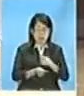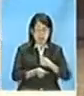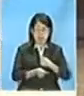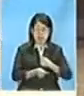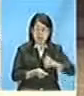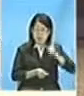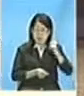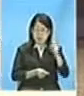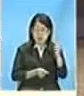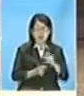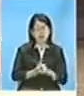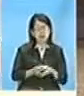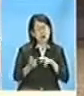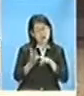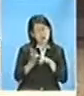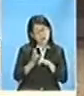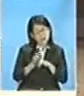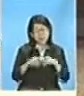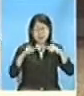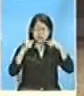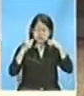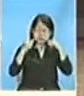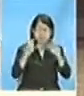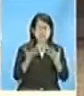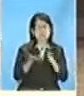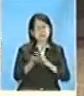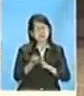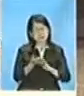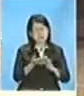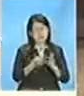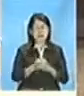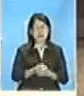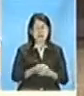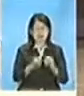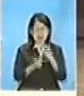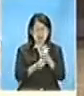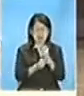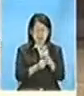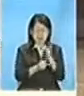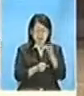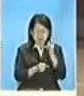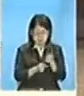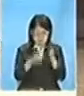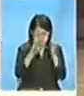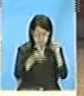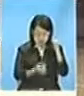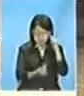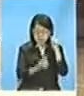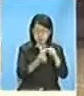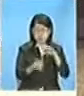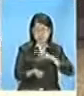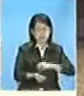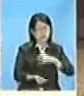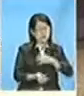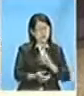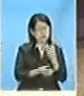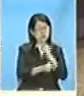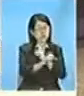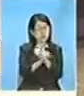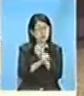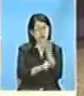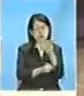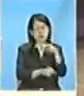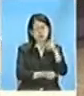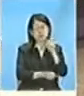ลยิ้มง่ายแต่มั่นคงในจุดยืนและมีจิตสำนึกที่จะดูแลรักษาประโยชน์ของชาติประชาช